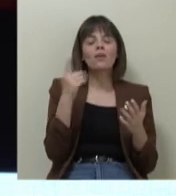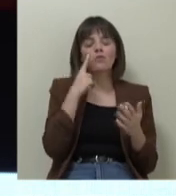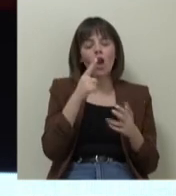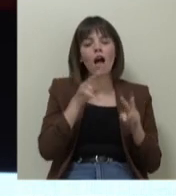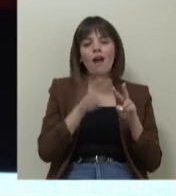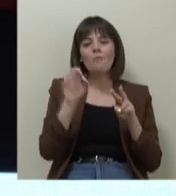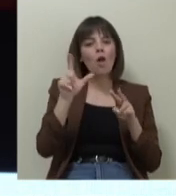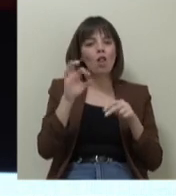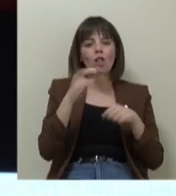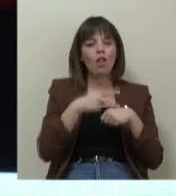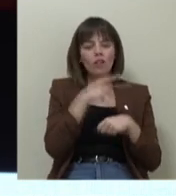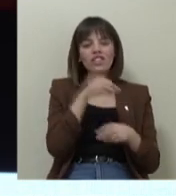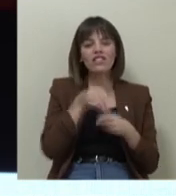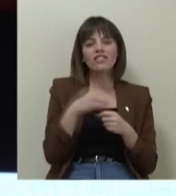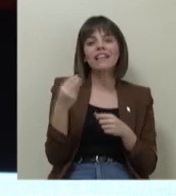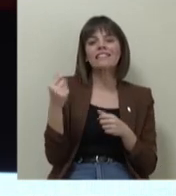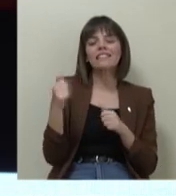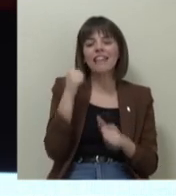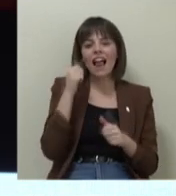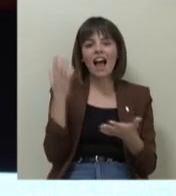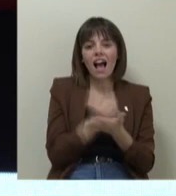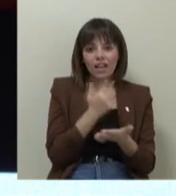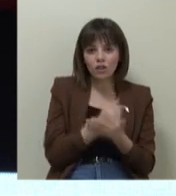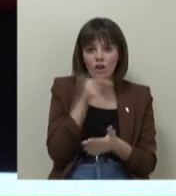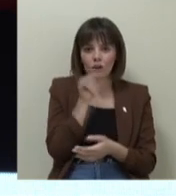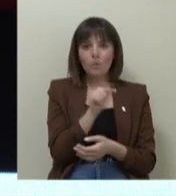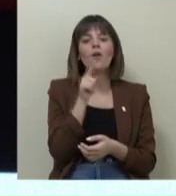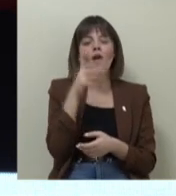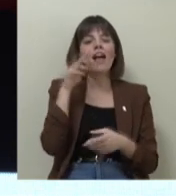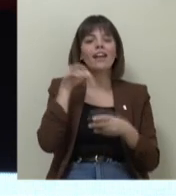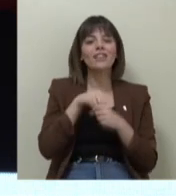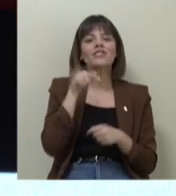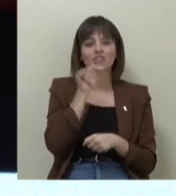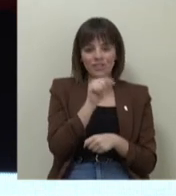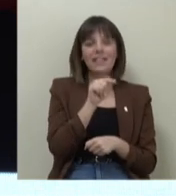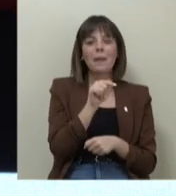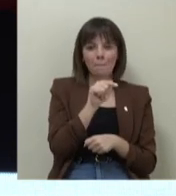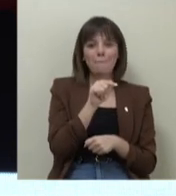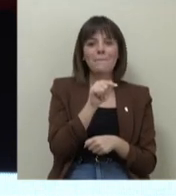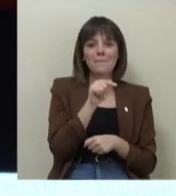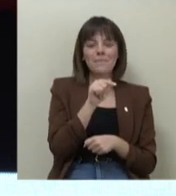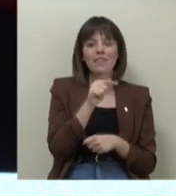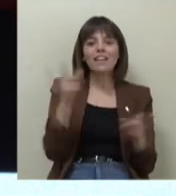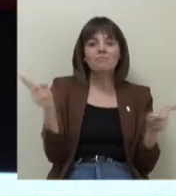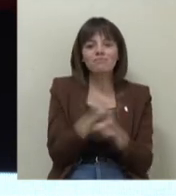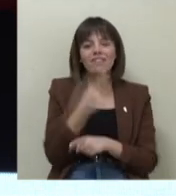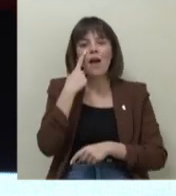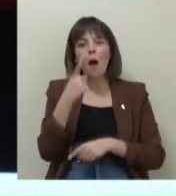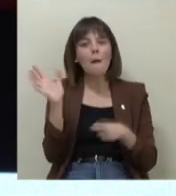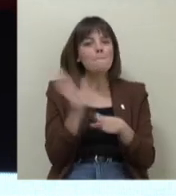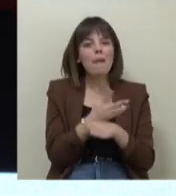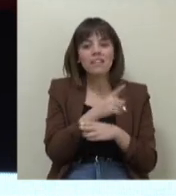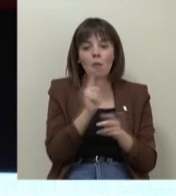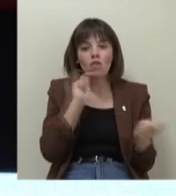geri kazanıyorlar. Yani her şeyi mamül madde haline getirerek veya çeşitli